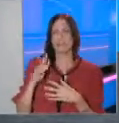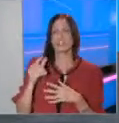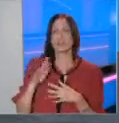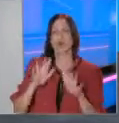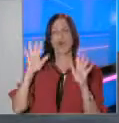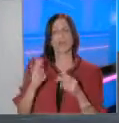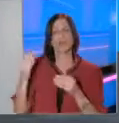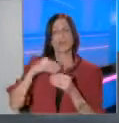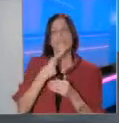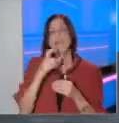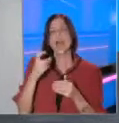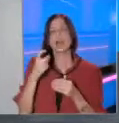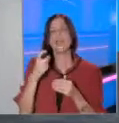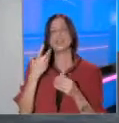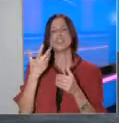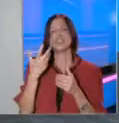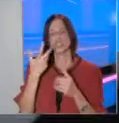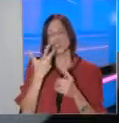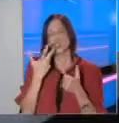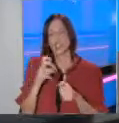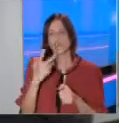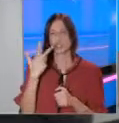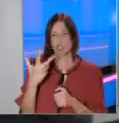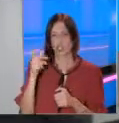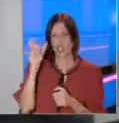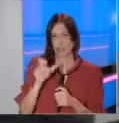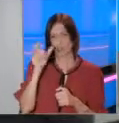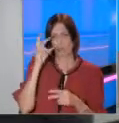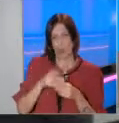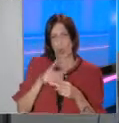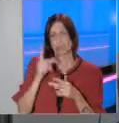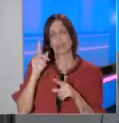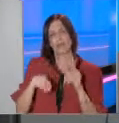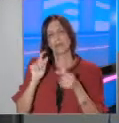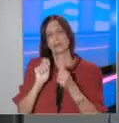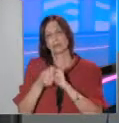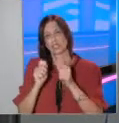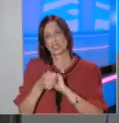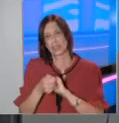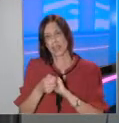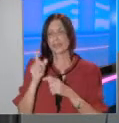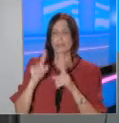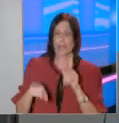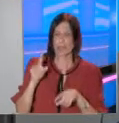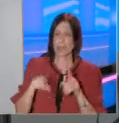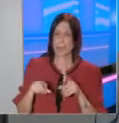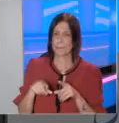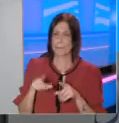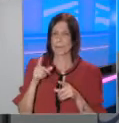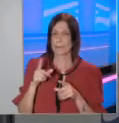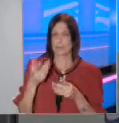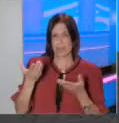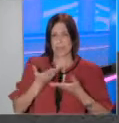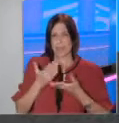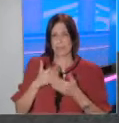נוספו לנו 163 חולים חדשים. זה נתונים שמשתנים, כי לפעמים הנתון מוזרם באיחור